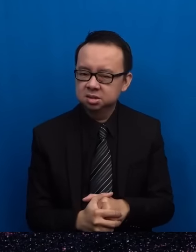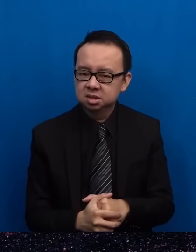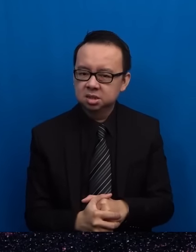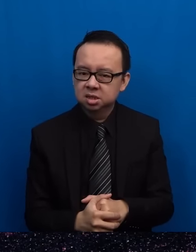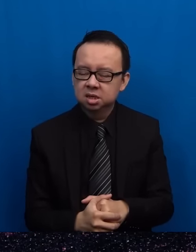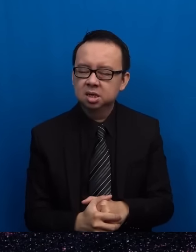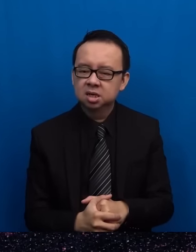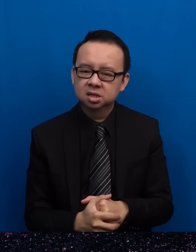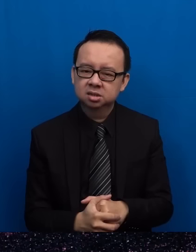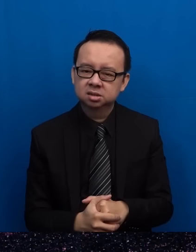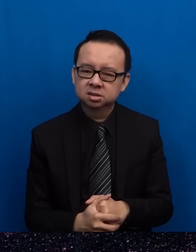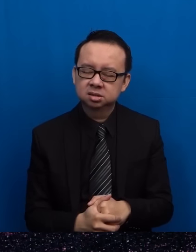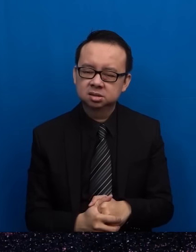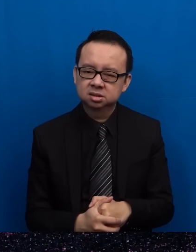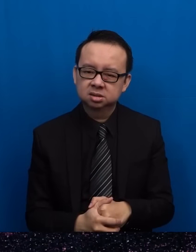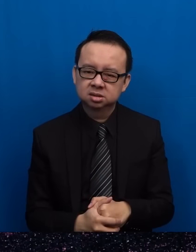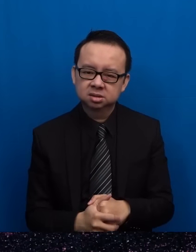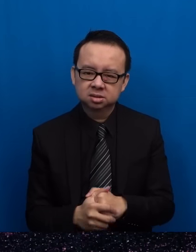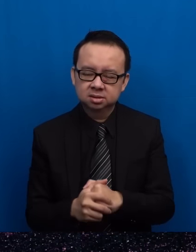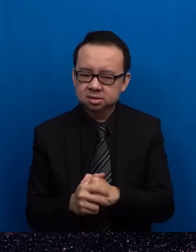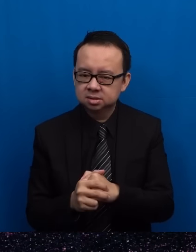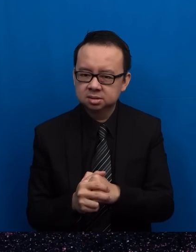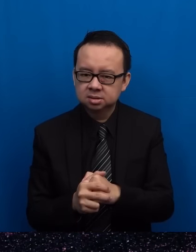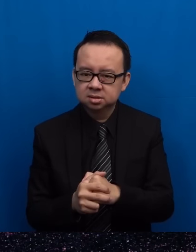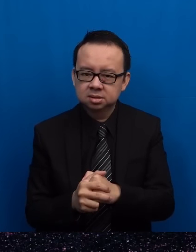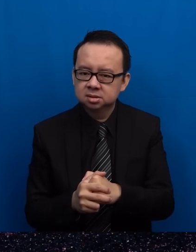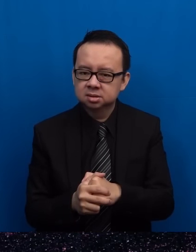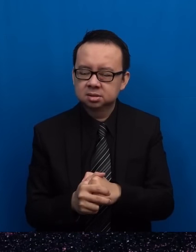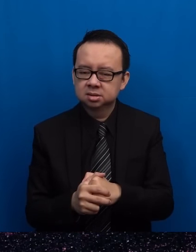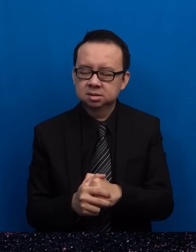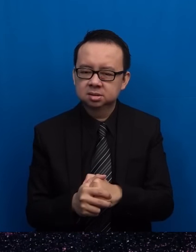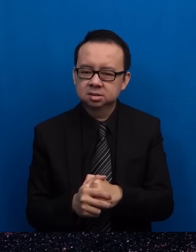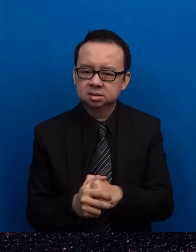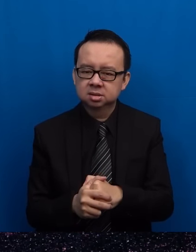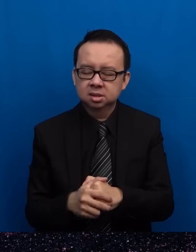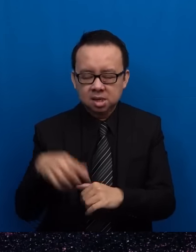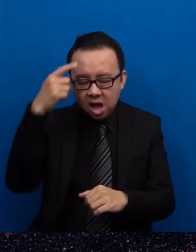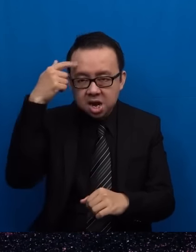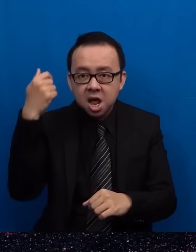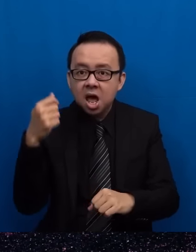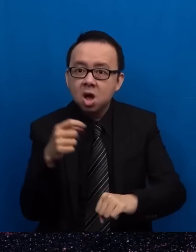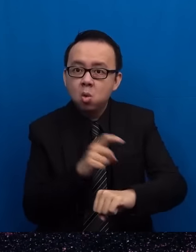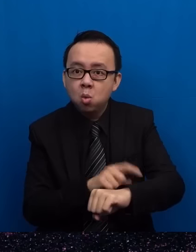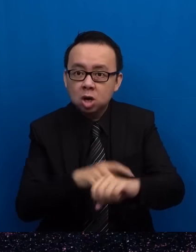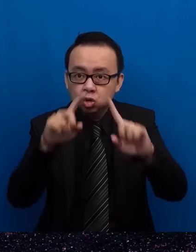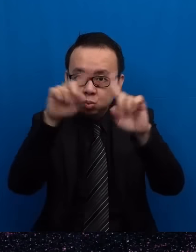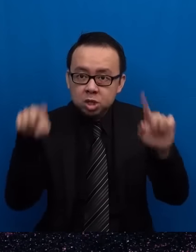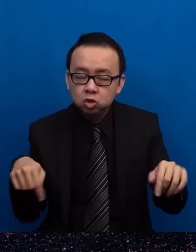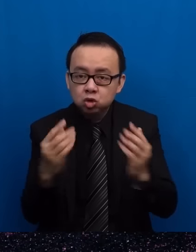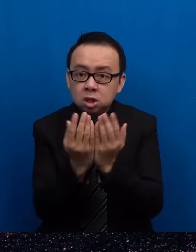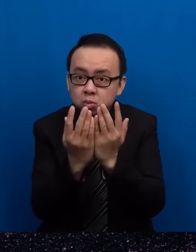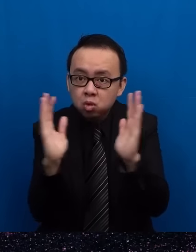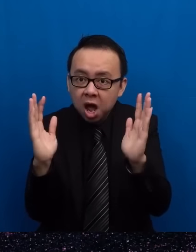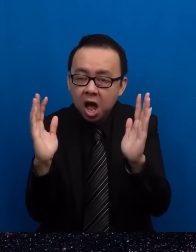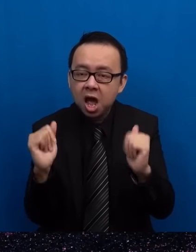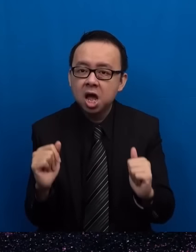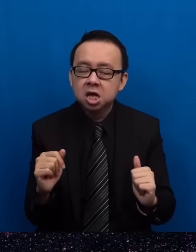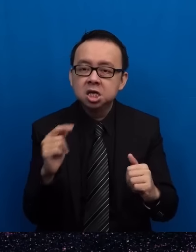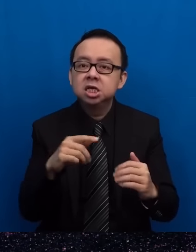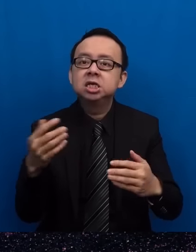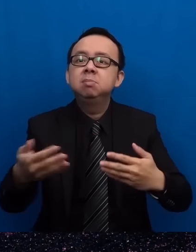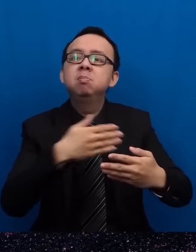usually behind it is a world of miracles. sebuah pintu yang terbuka. Seringkali di